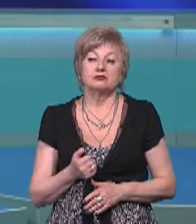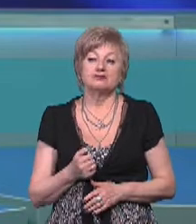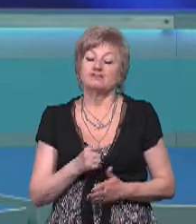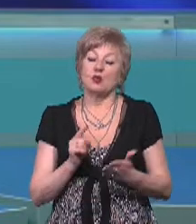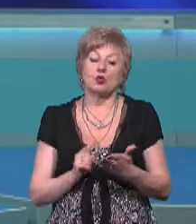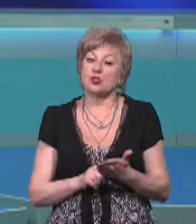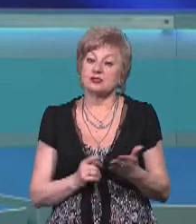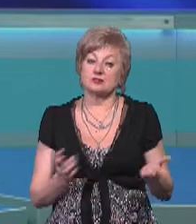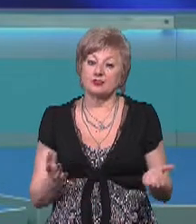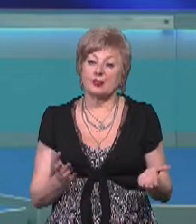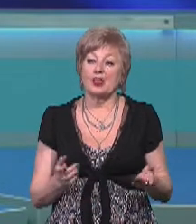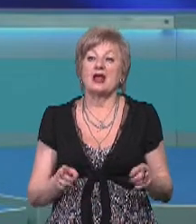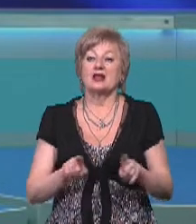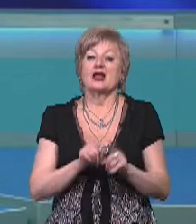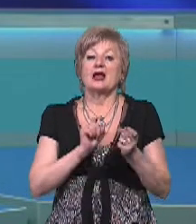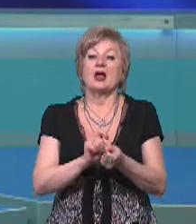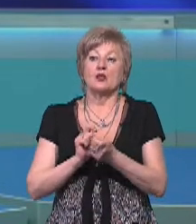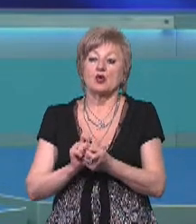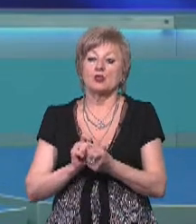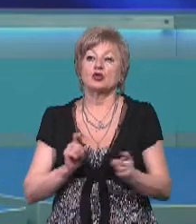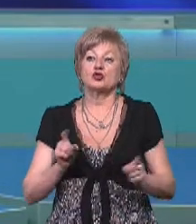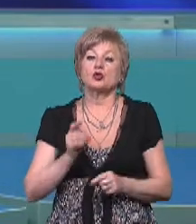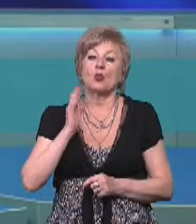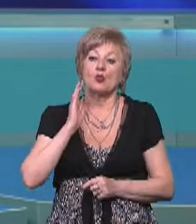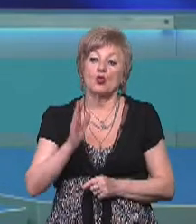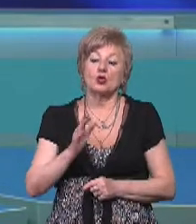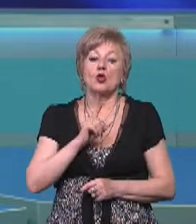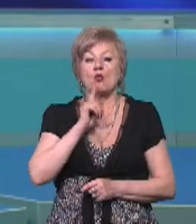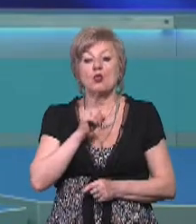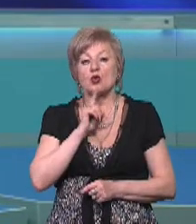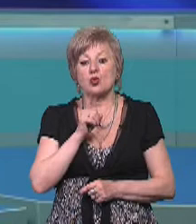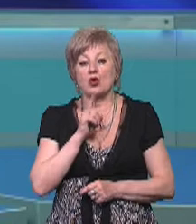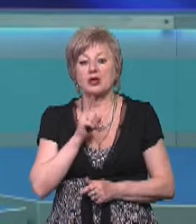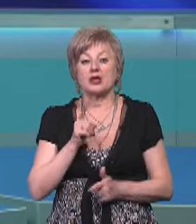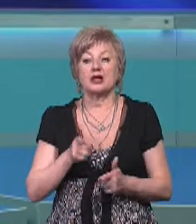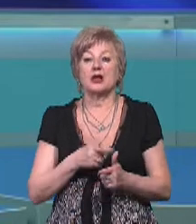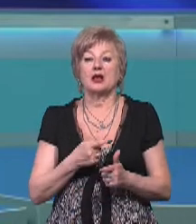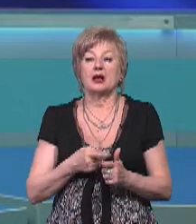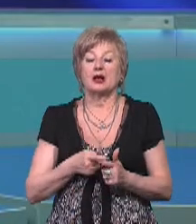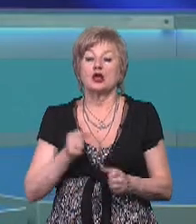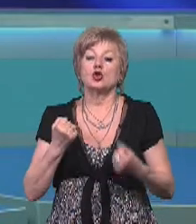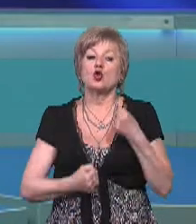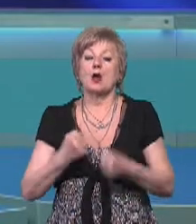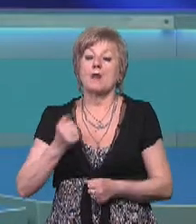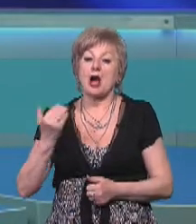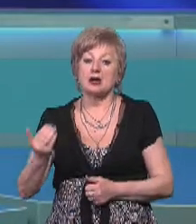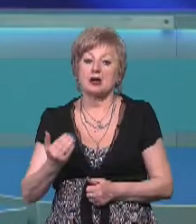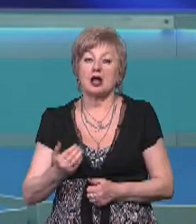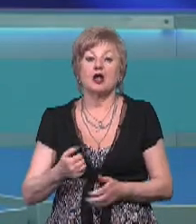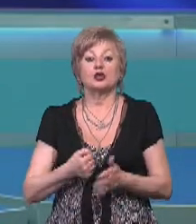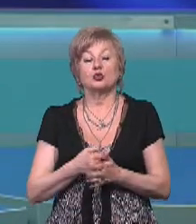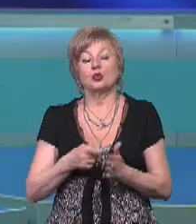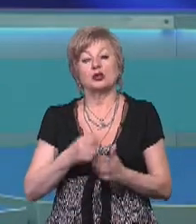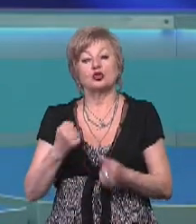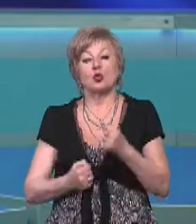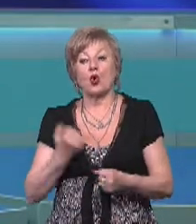питання. І така боротьба йде щодо того, чи буде це Пологи, чи це буде місто Токмак. Але щодо міста Токмак